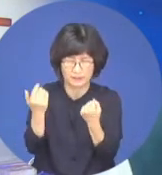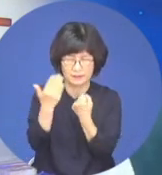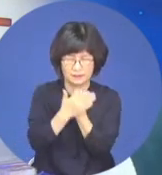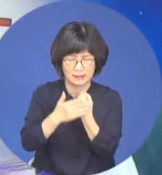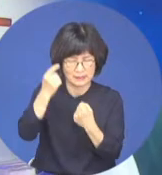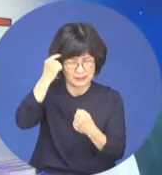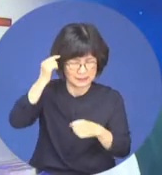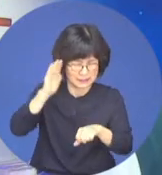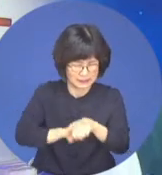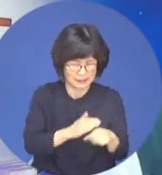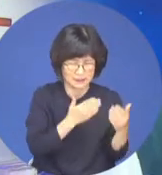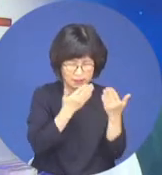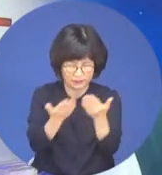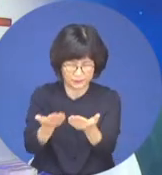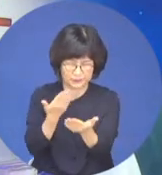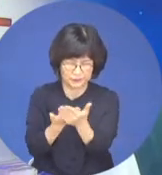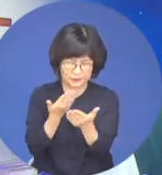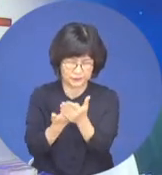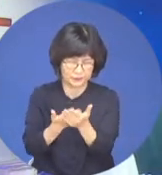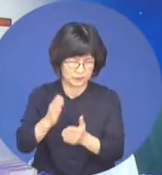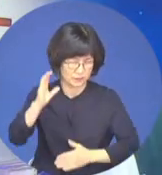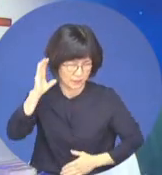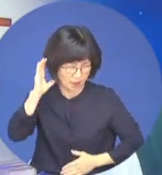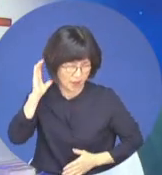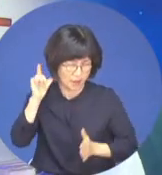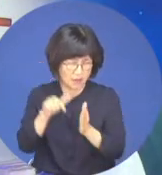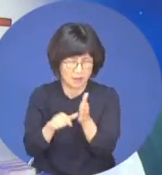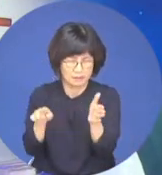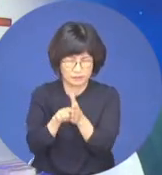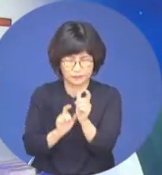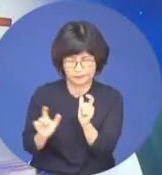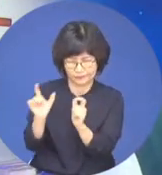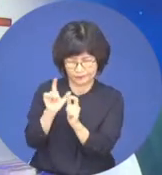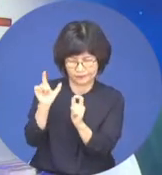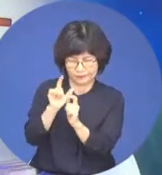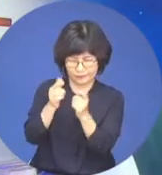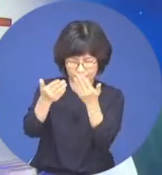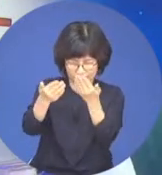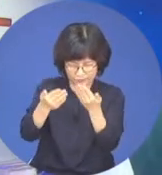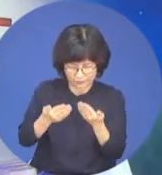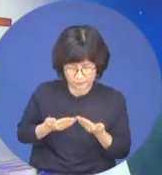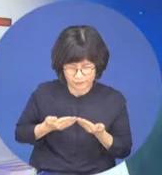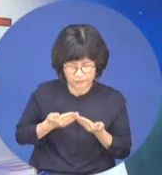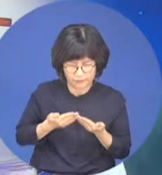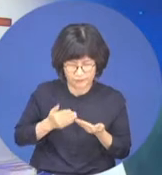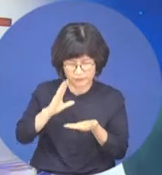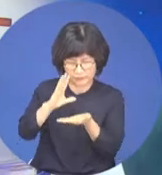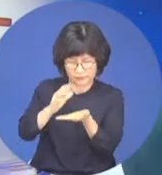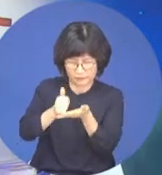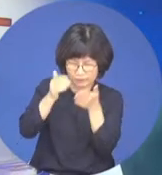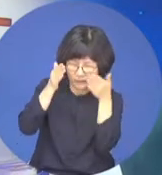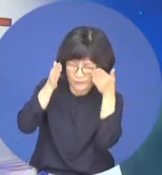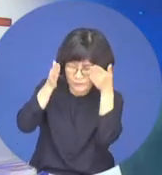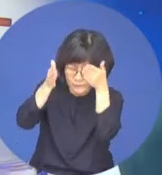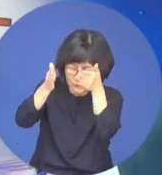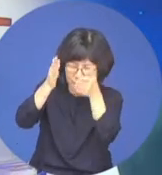주옵소서. 듣는 중에 믿음이 더하게 하셔서 우리를 향하신 하나님의 뜻을 깨닫게